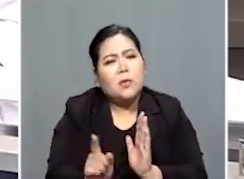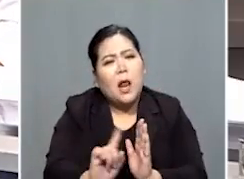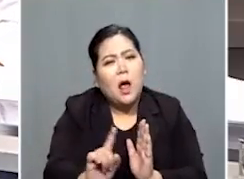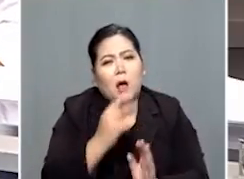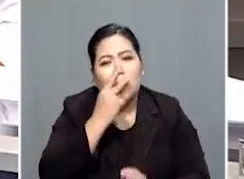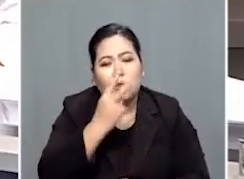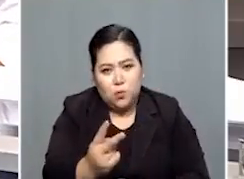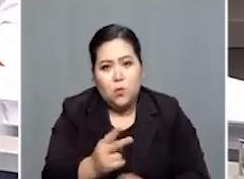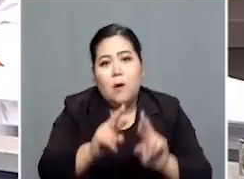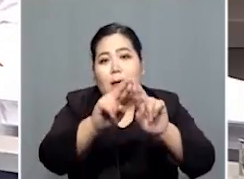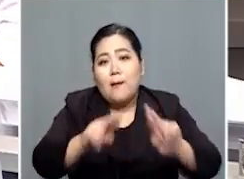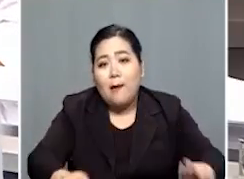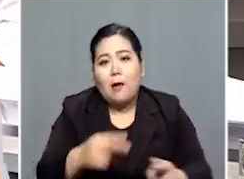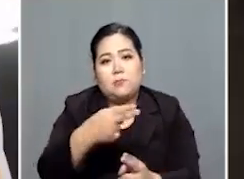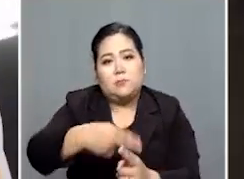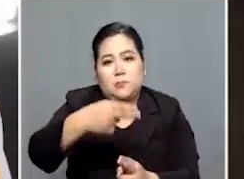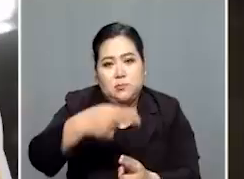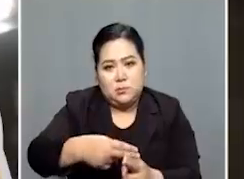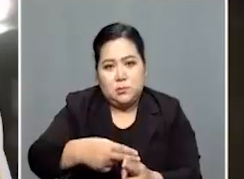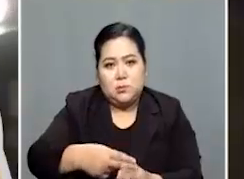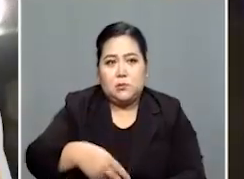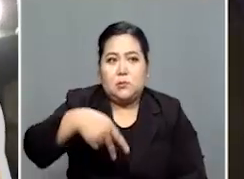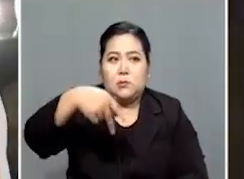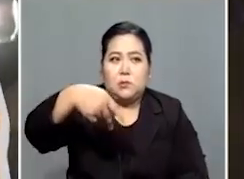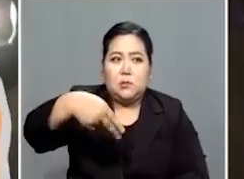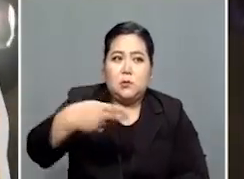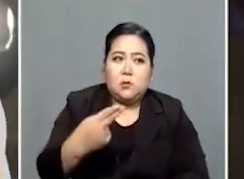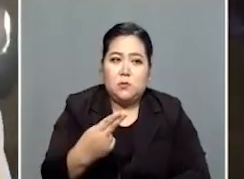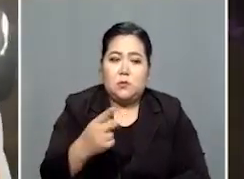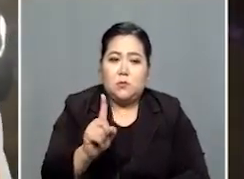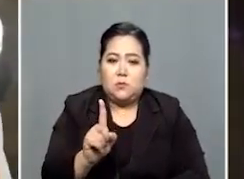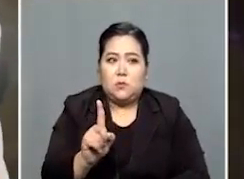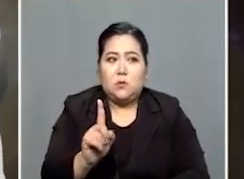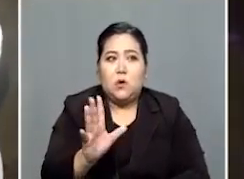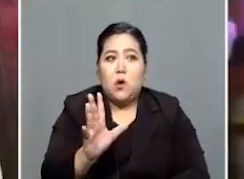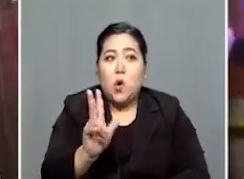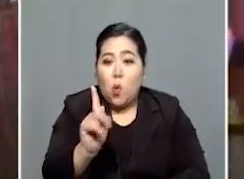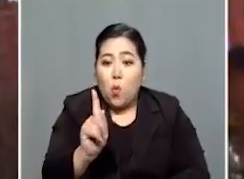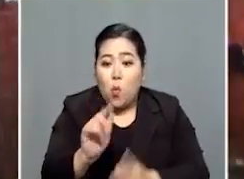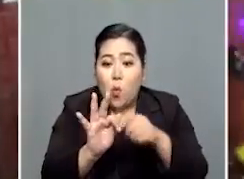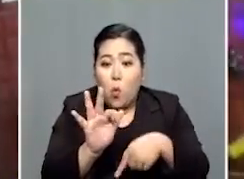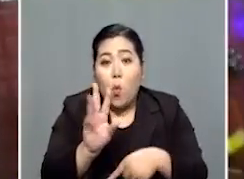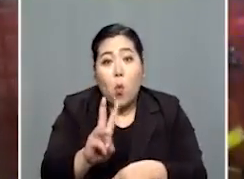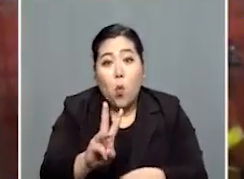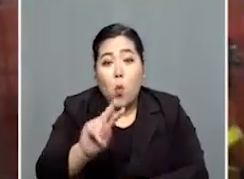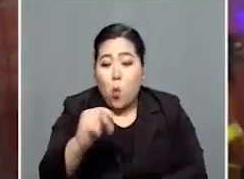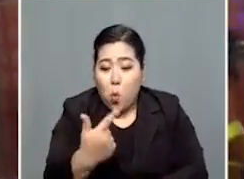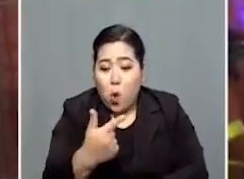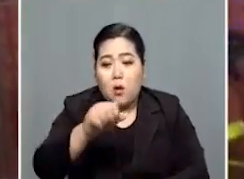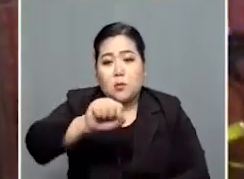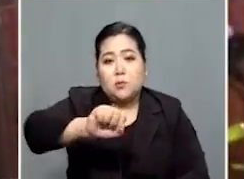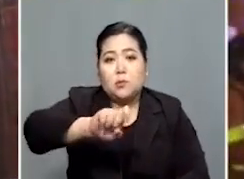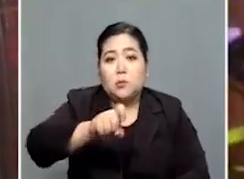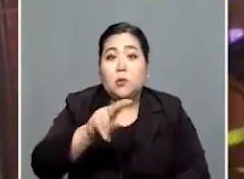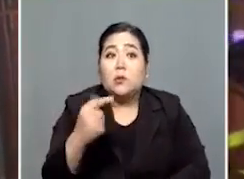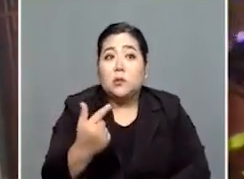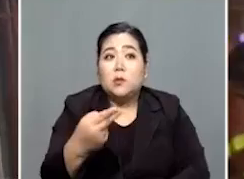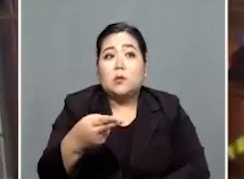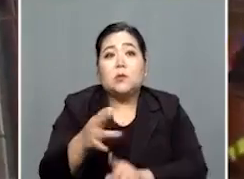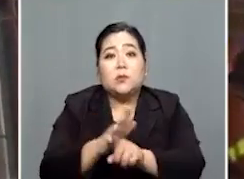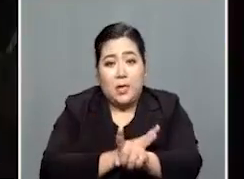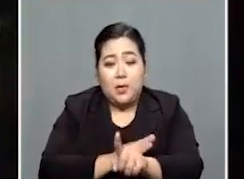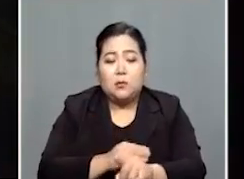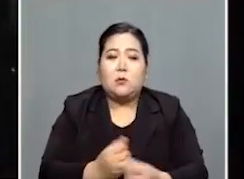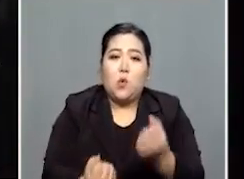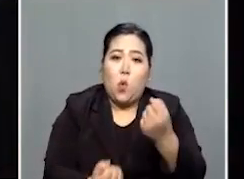หม้ร้านนี้ค่ะชื่อว่าร้านขวงสิงไฟเบอร์นะคะรับทำสีแล้วก็ตกแต่งรถยนต์อยู่ที่ถนนโชตน